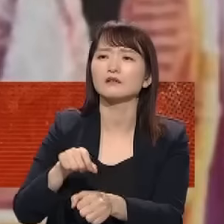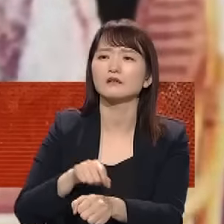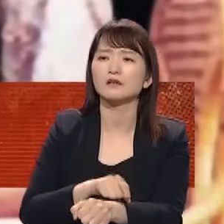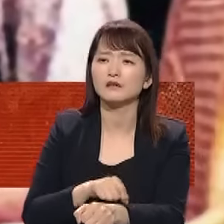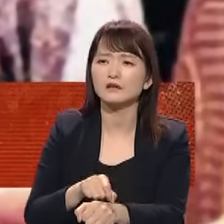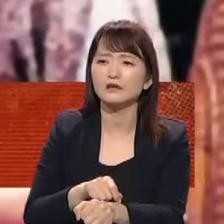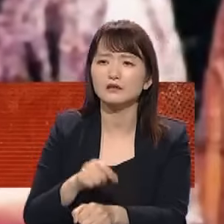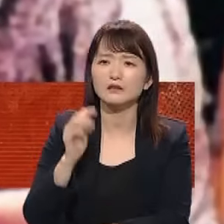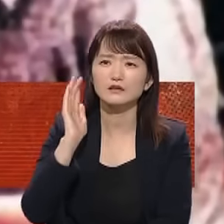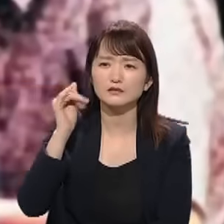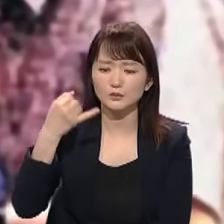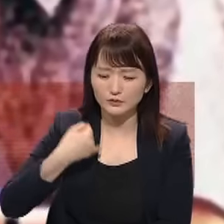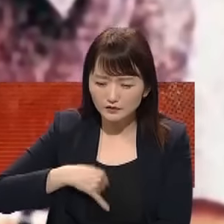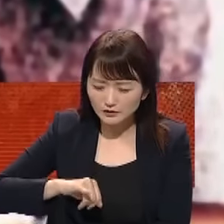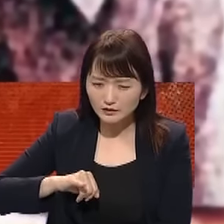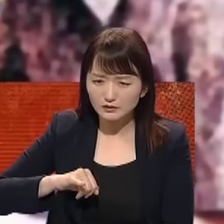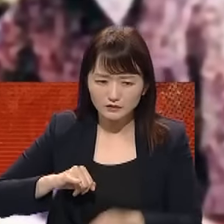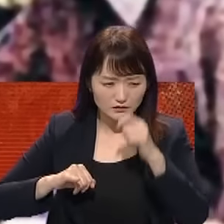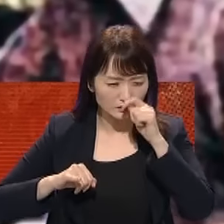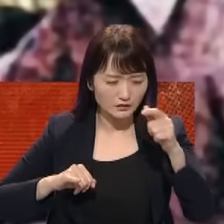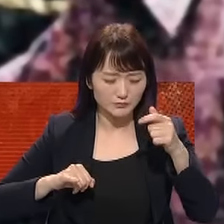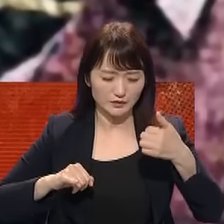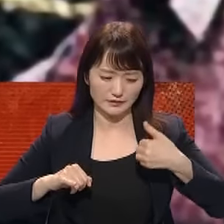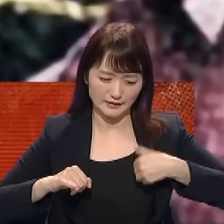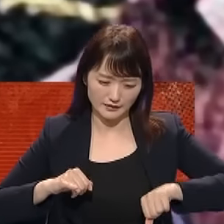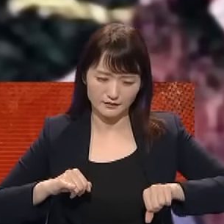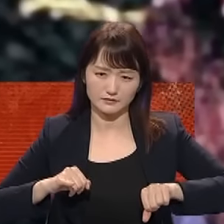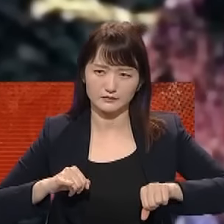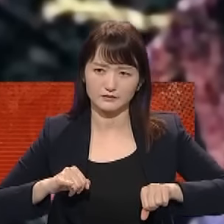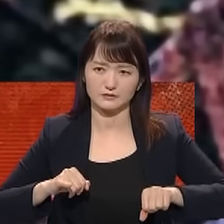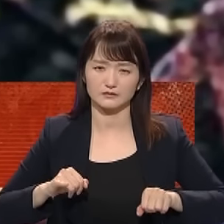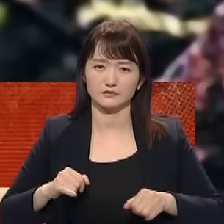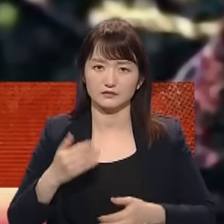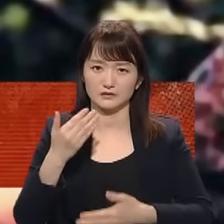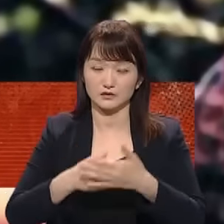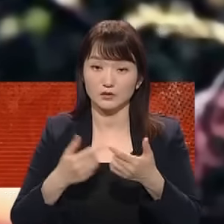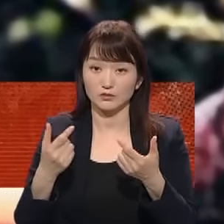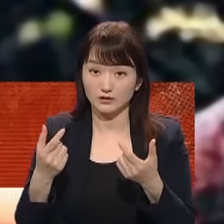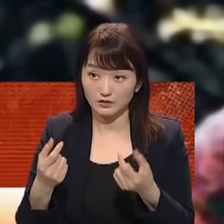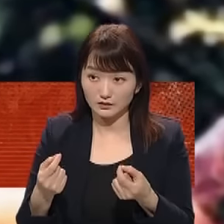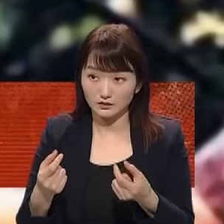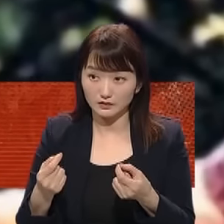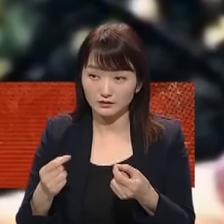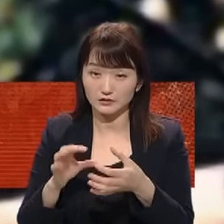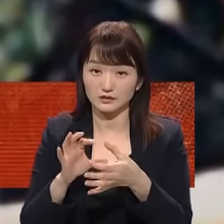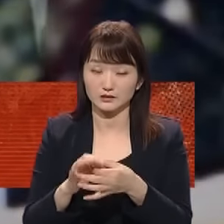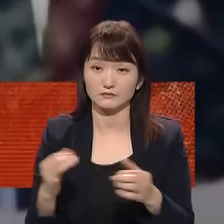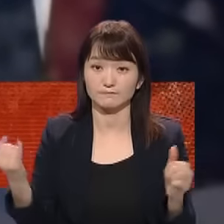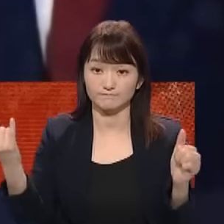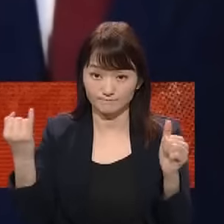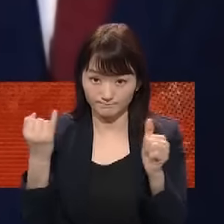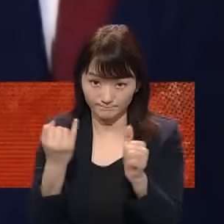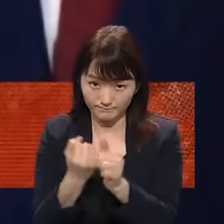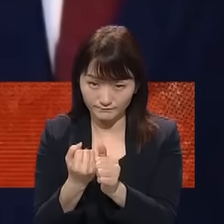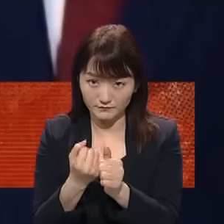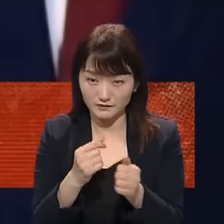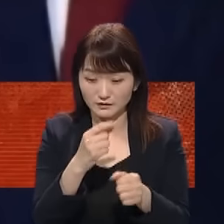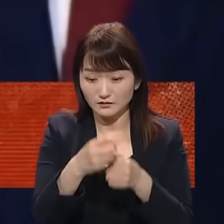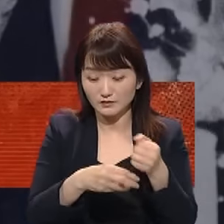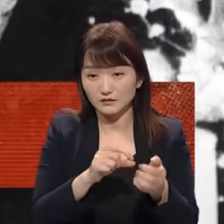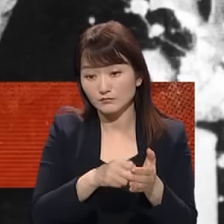그 대통령의 딸과 재벌의 아들 이 이런 영화 같은 관계가 그로부터 이렇게 몇십 년이